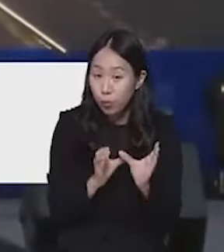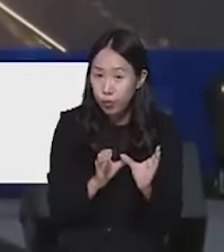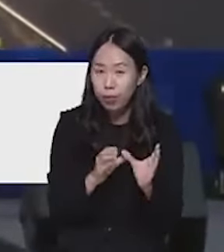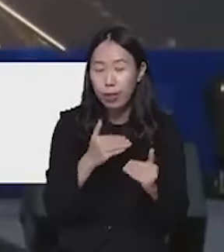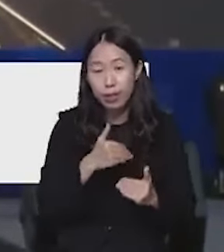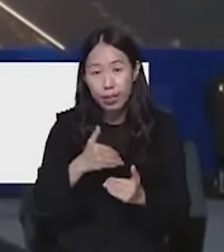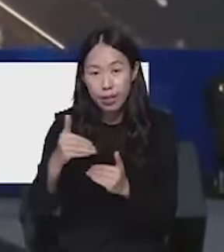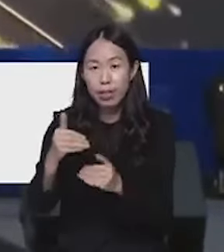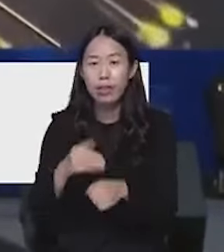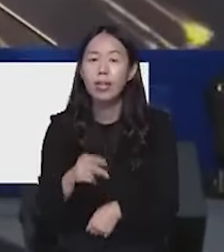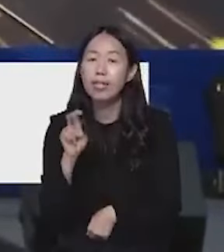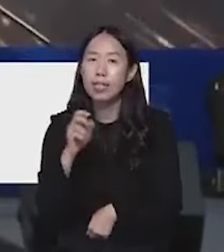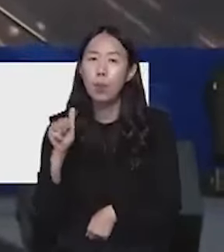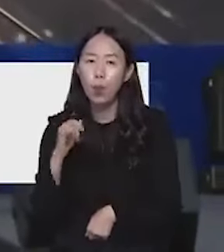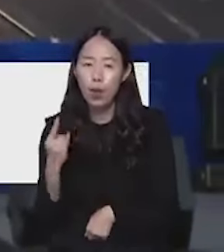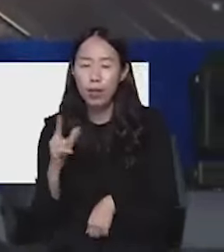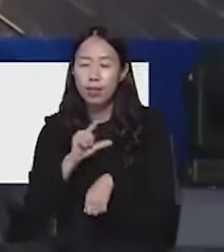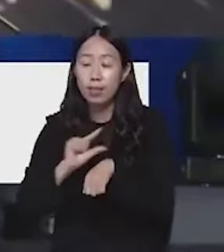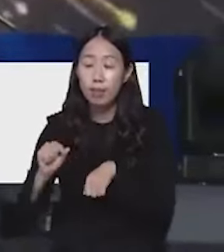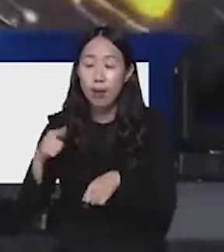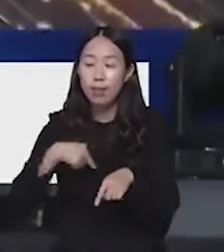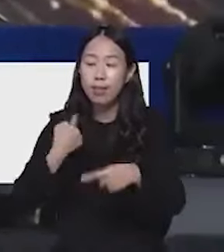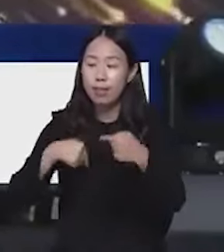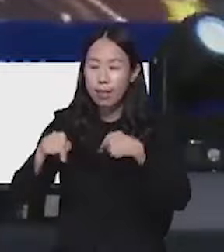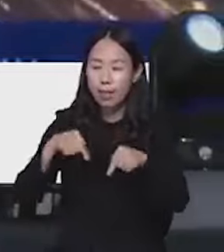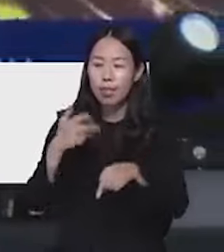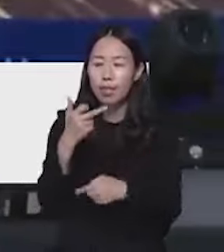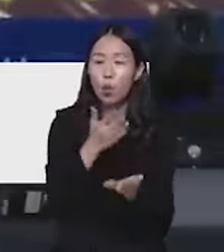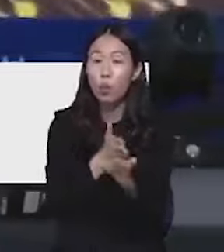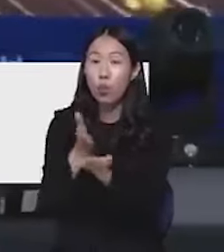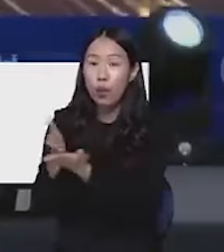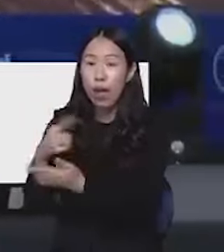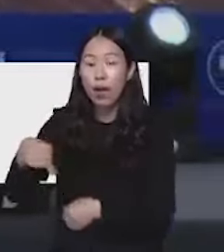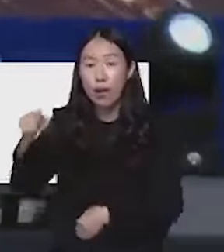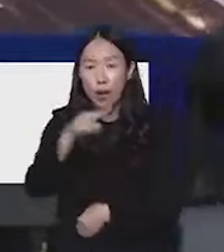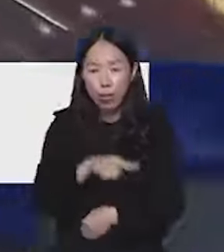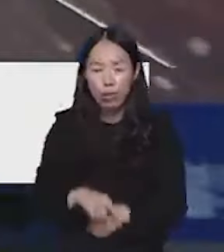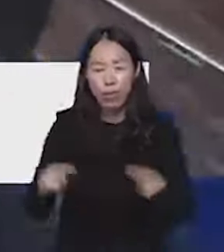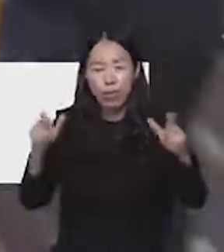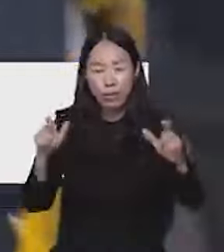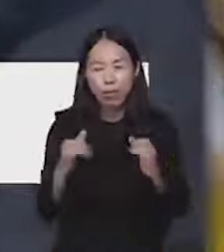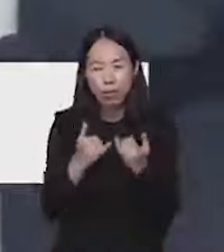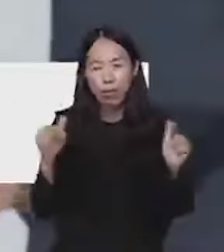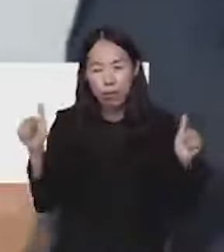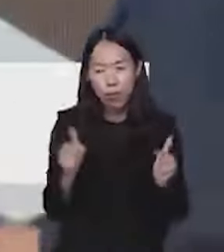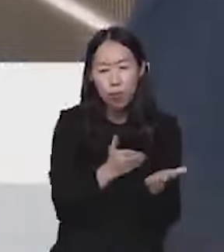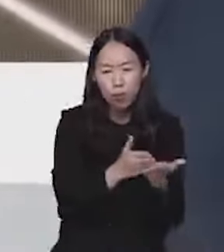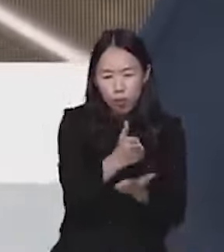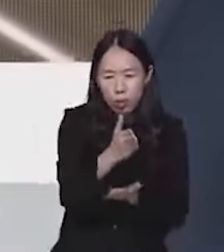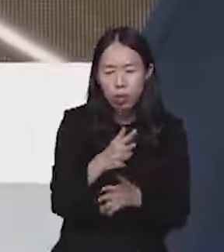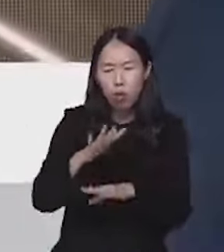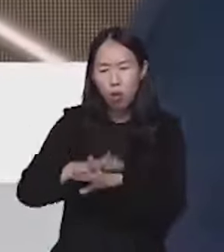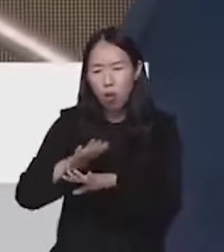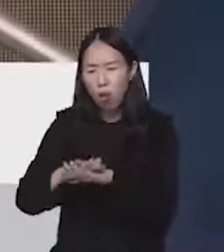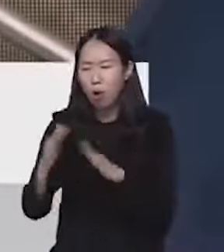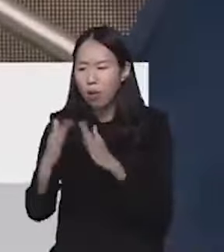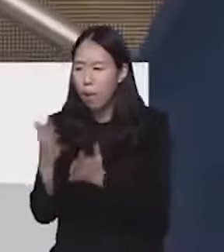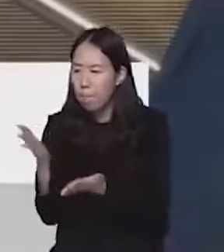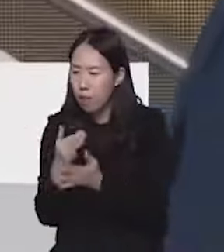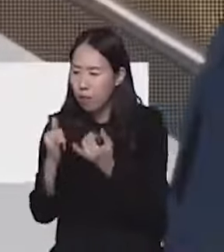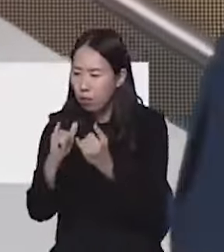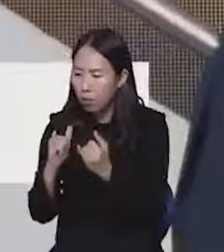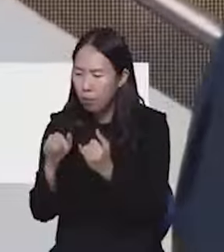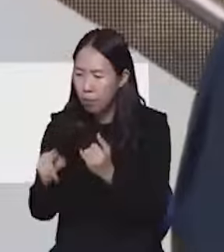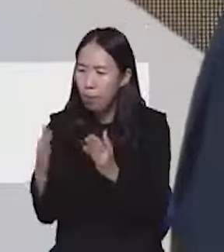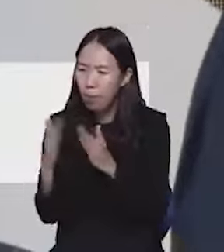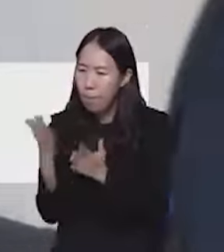제20회 대한민국 지방자치 경영대전 7개 분야 중 지역 소멸 분야에서 농촌의 빈집을 리모델링해 인구를